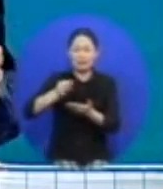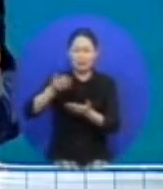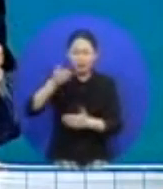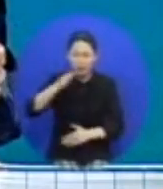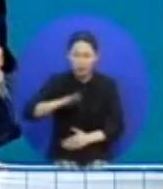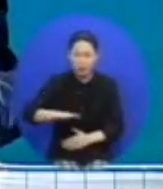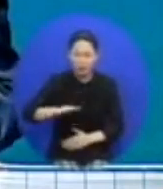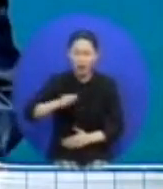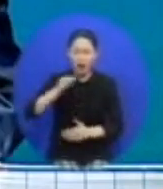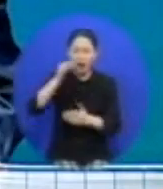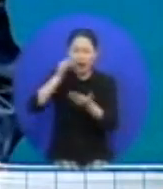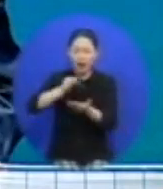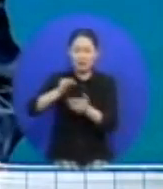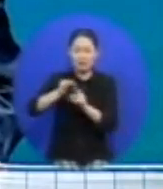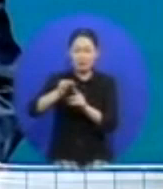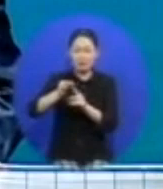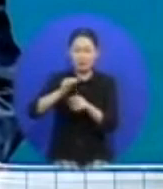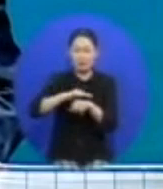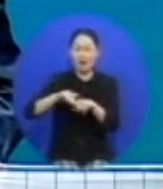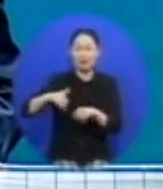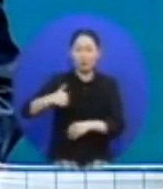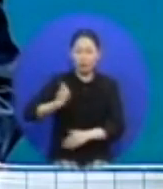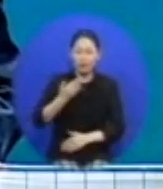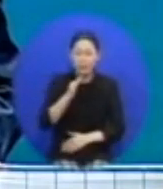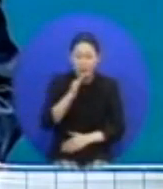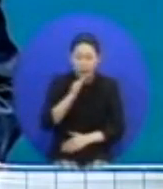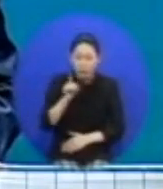알지 못하는 것이 바로 가정입니다